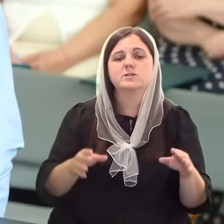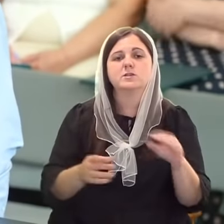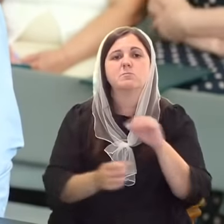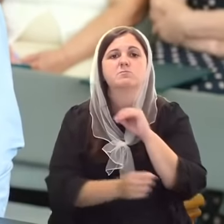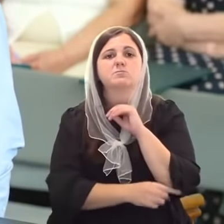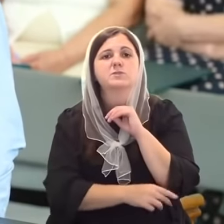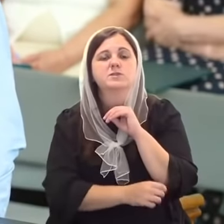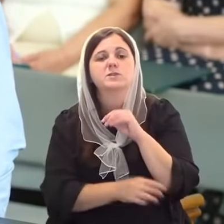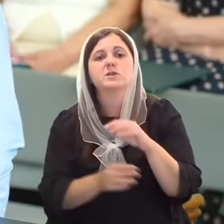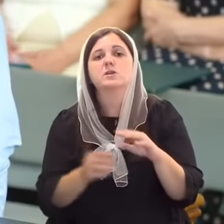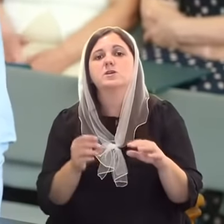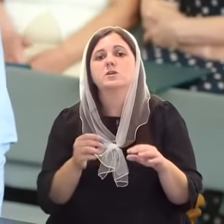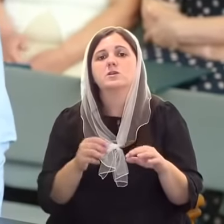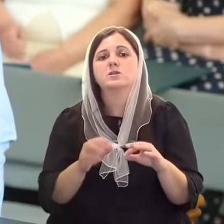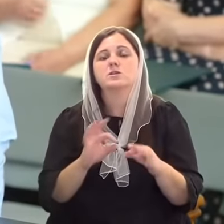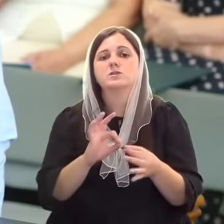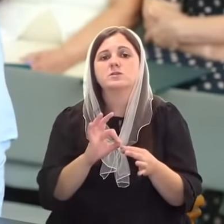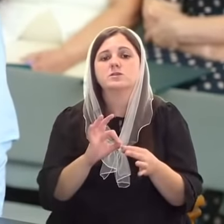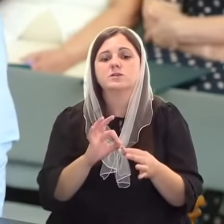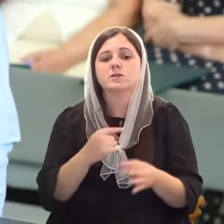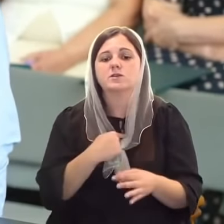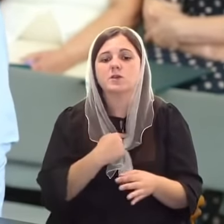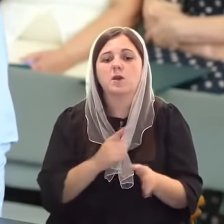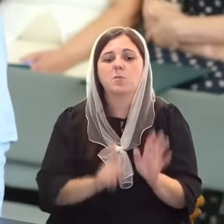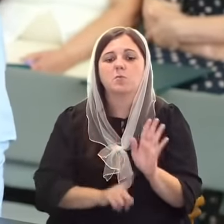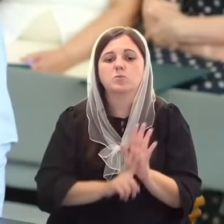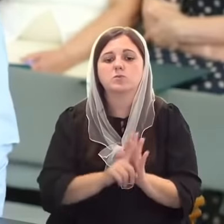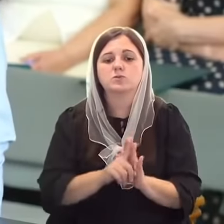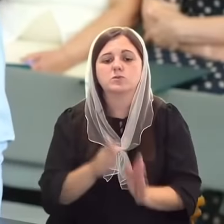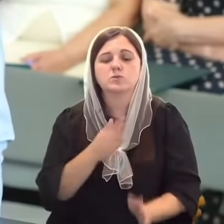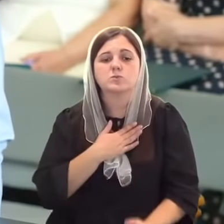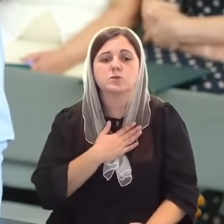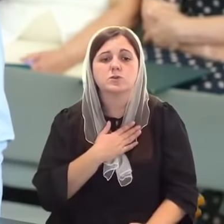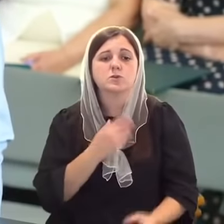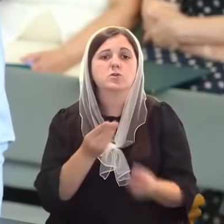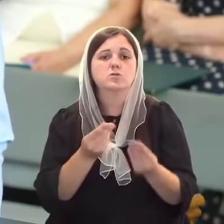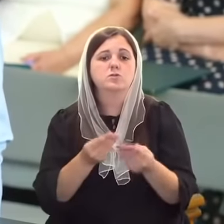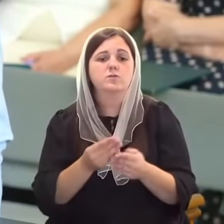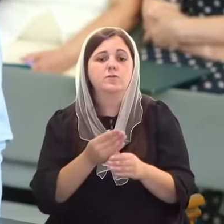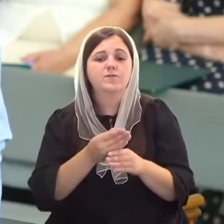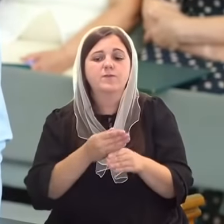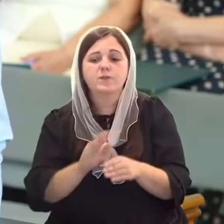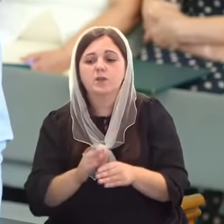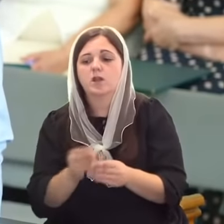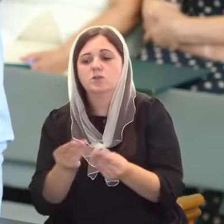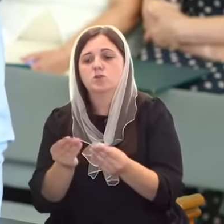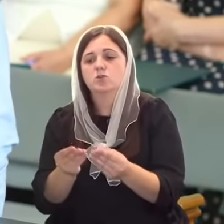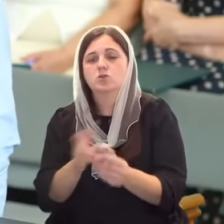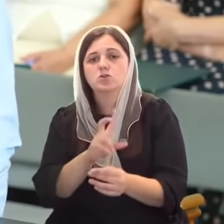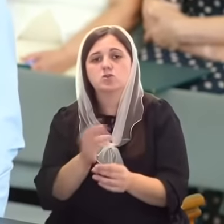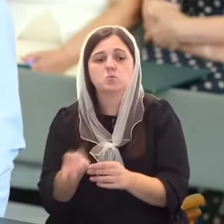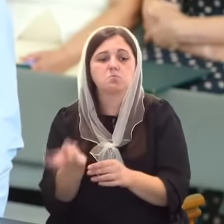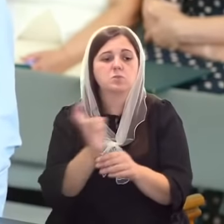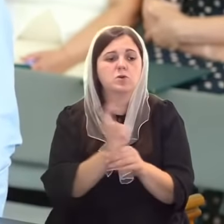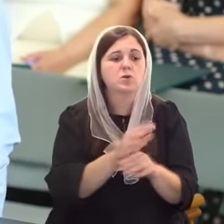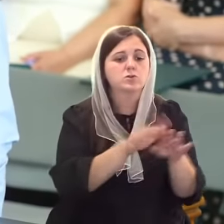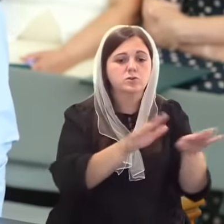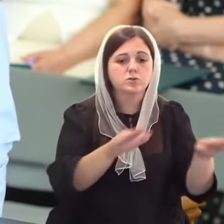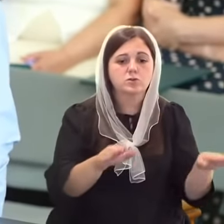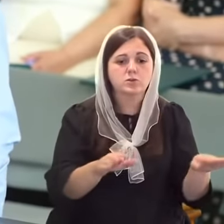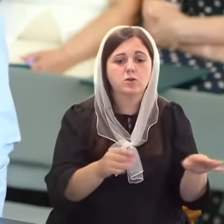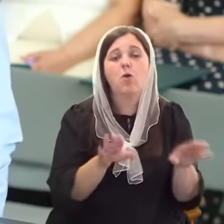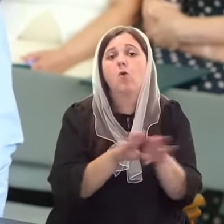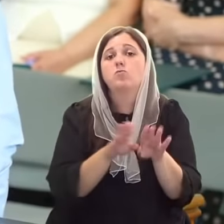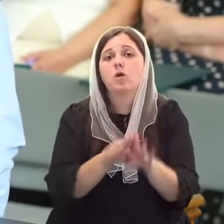интерната, я начал со своей стипендии выделять деньги, чтобы приходить в интернат. И та же самая